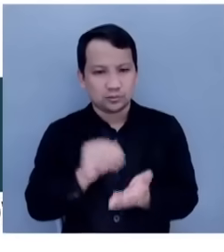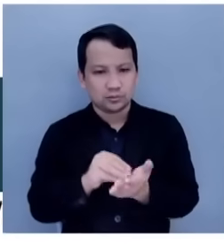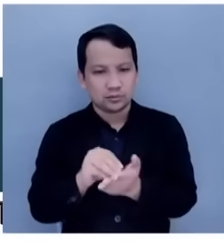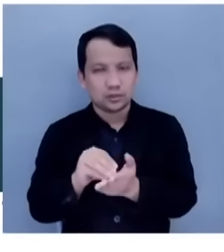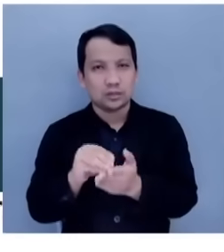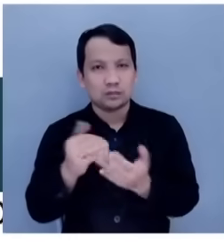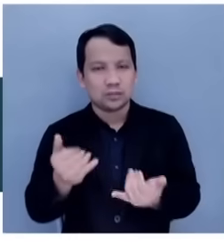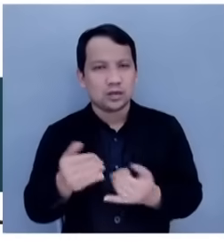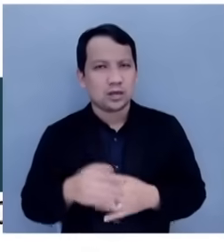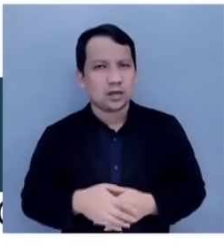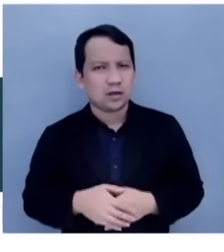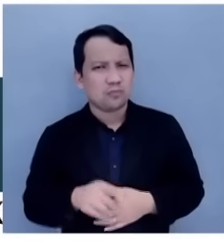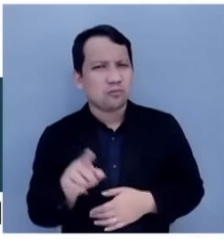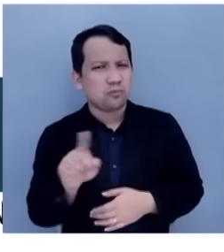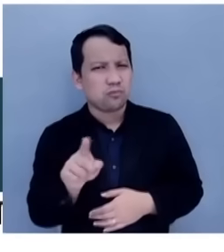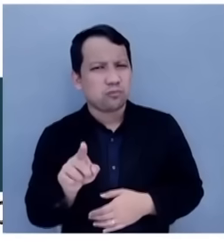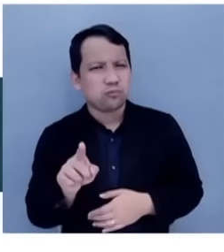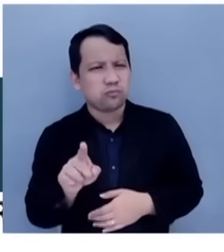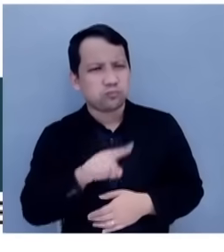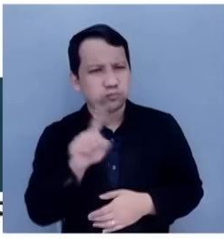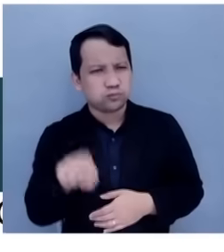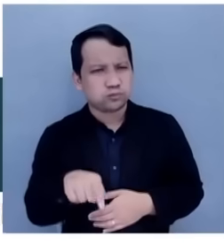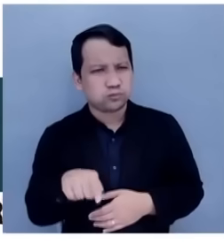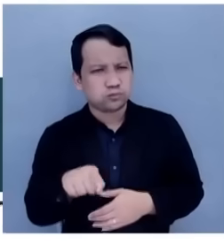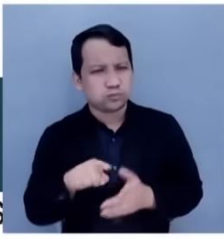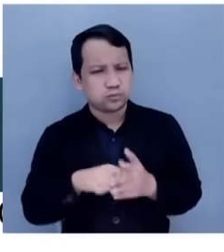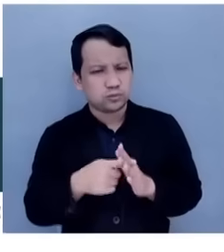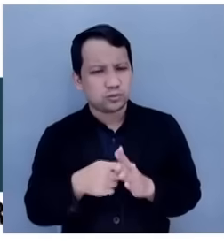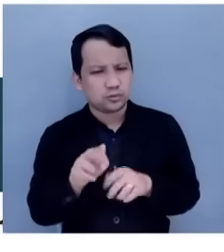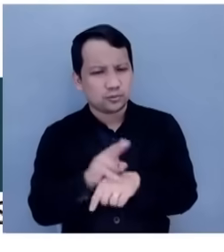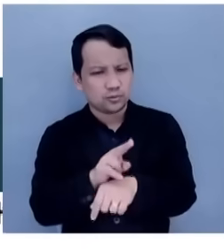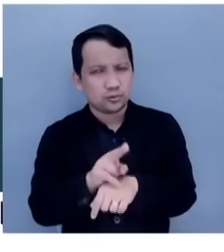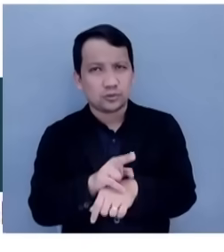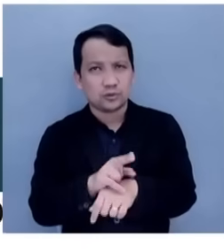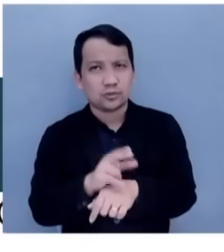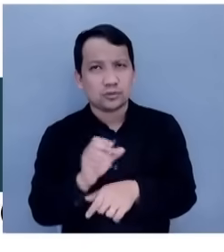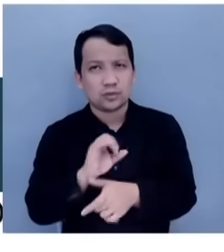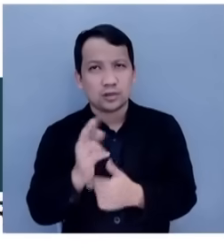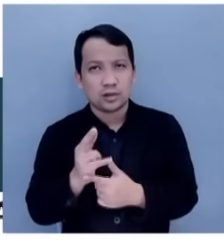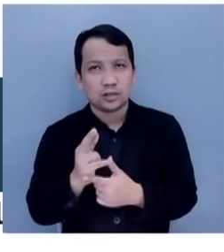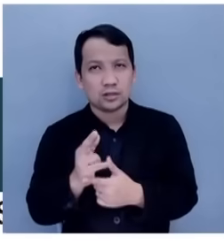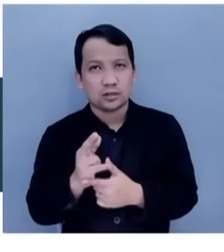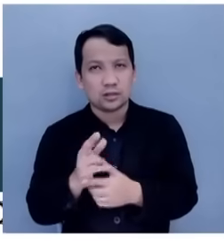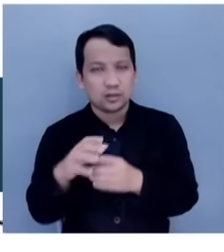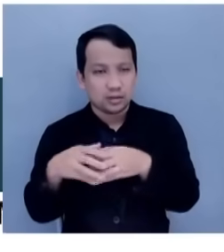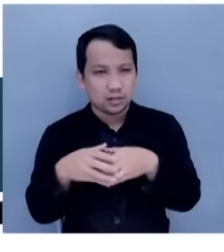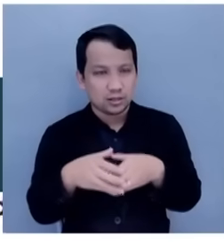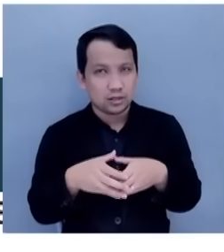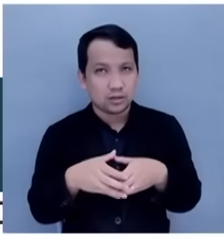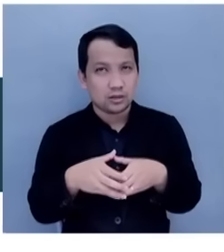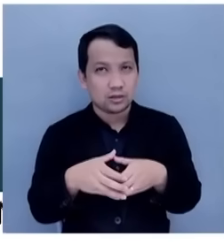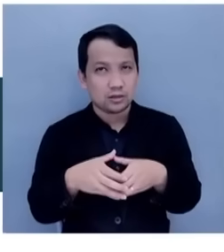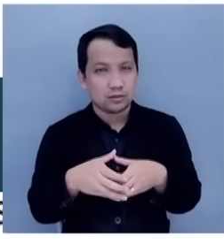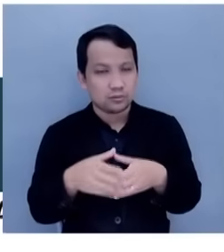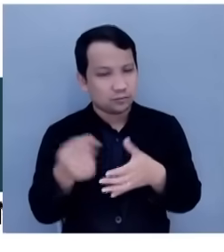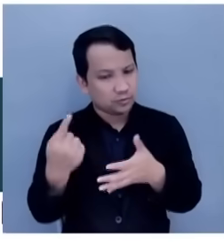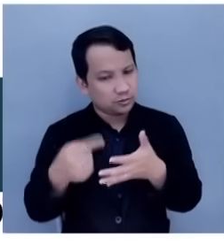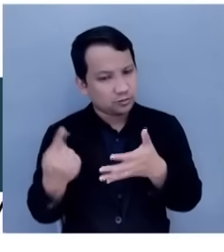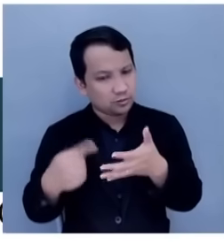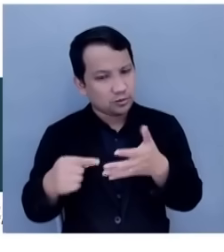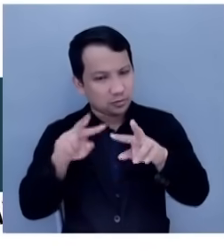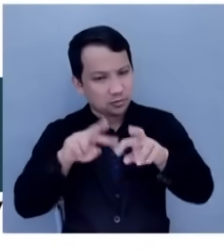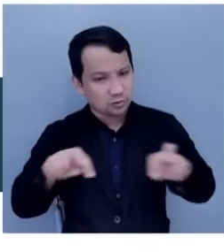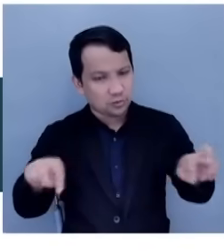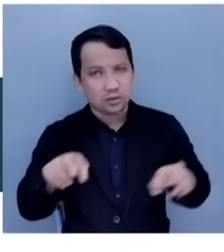Hmm. Ano ho kaya ang pwedeng pinaglaanan? Okay, of course, ito'y susuriin or sinusuri pa po ng